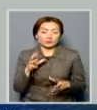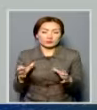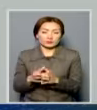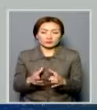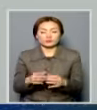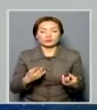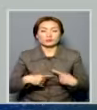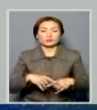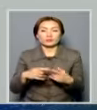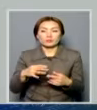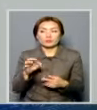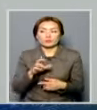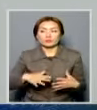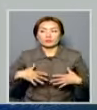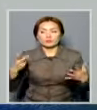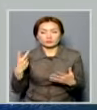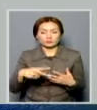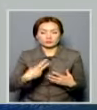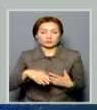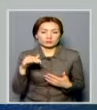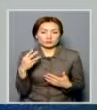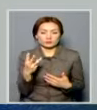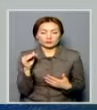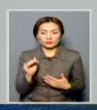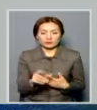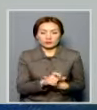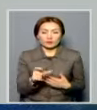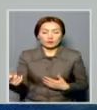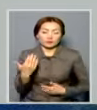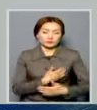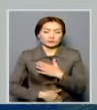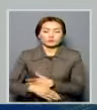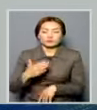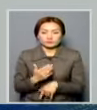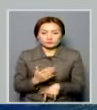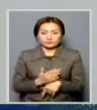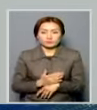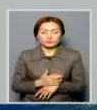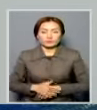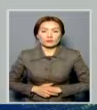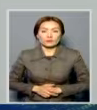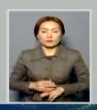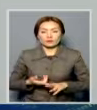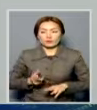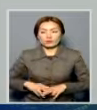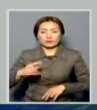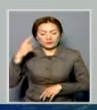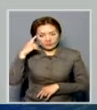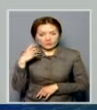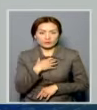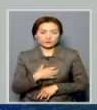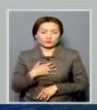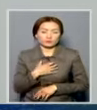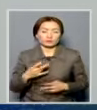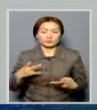нас к сожалению в области более 23 тысяч человек с ограниченными возможностями поэтому считаем что это